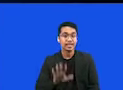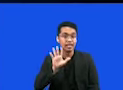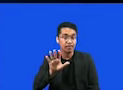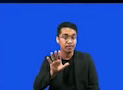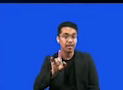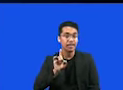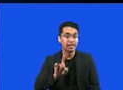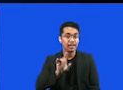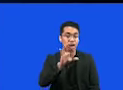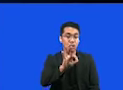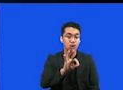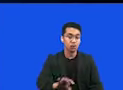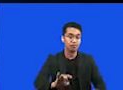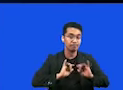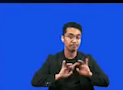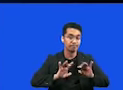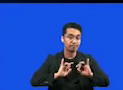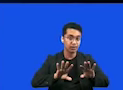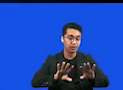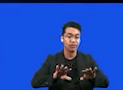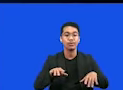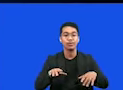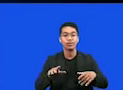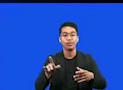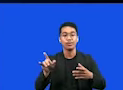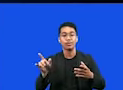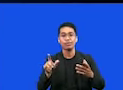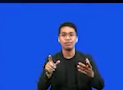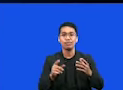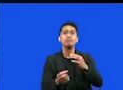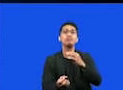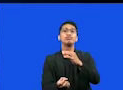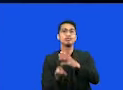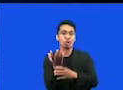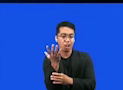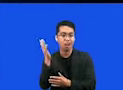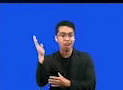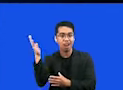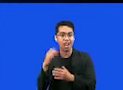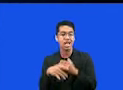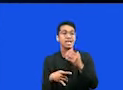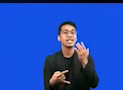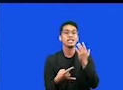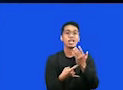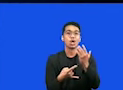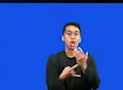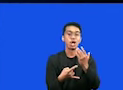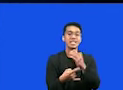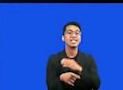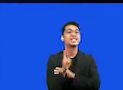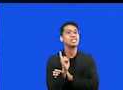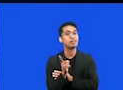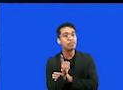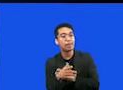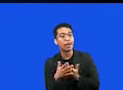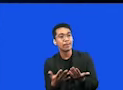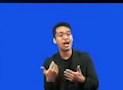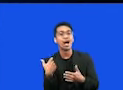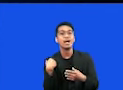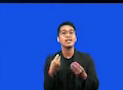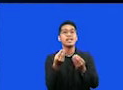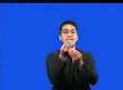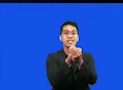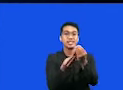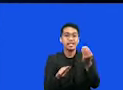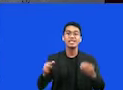ini sekali lagi mereka tuh muncul teknologi ini muncul karena adanya generasi z dan